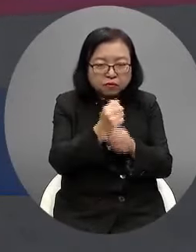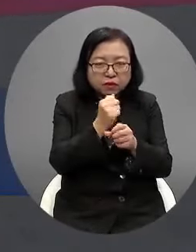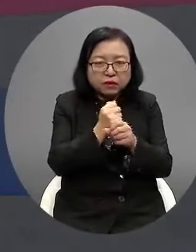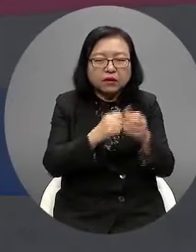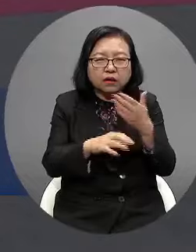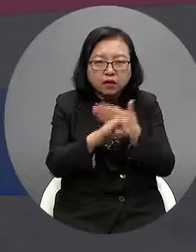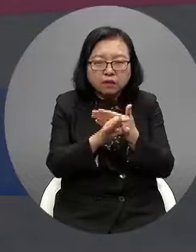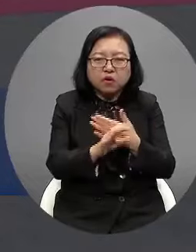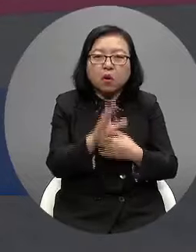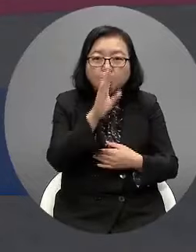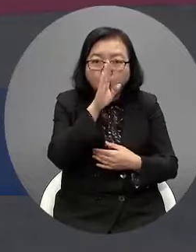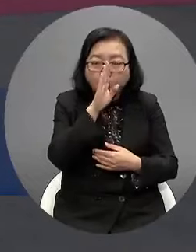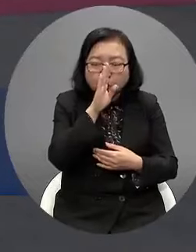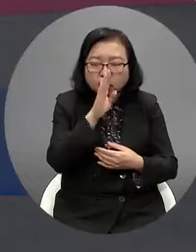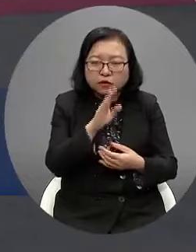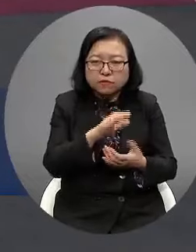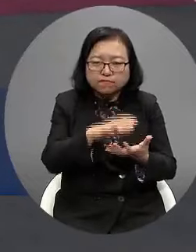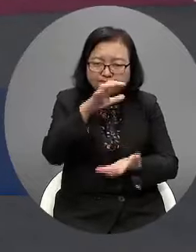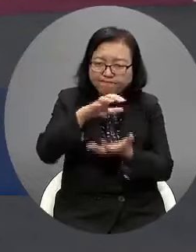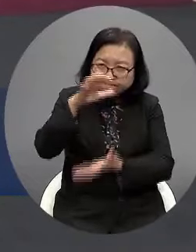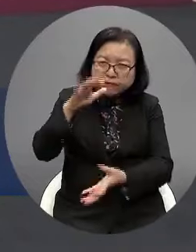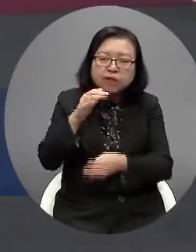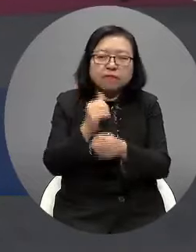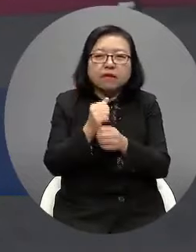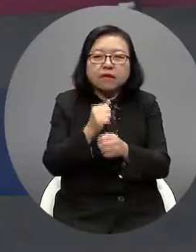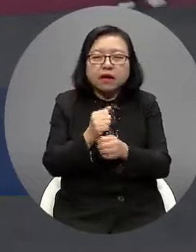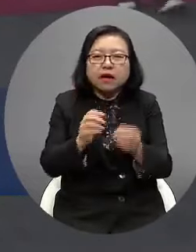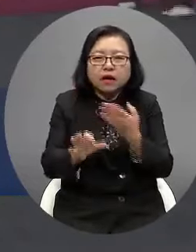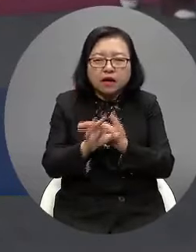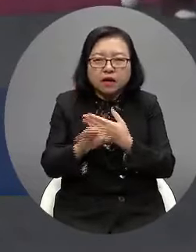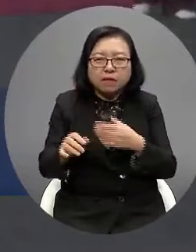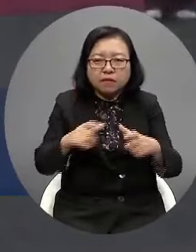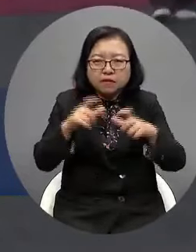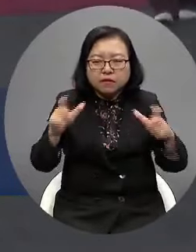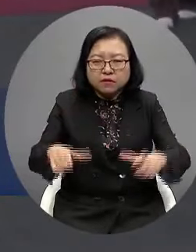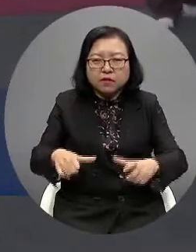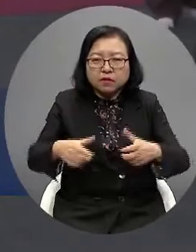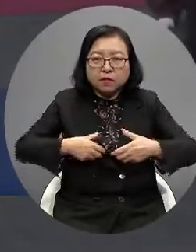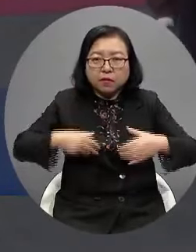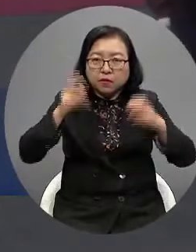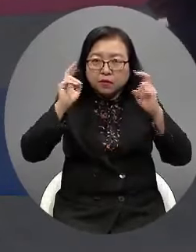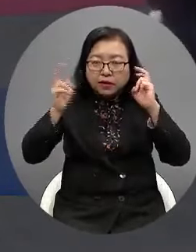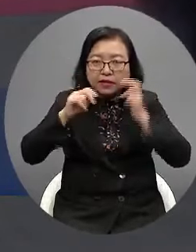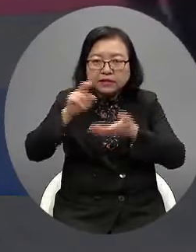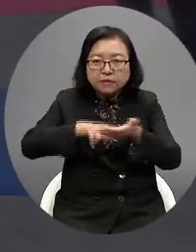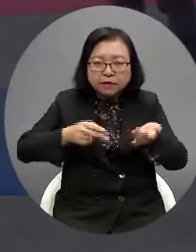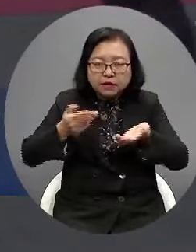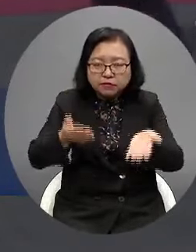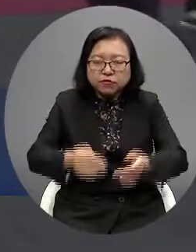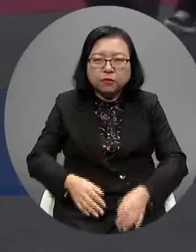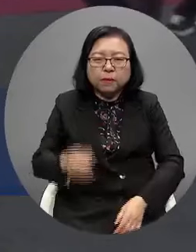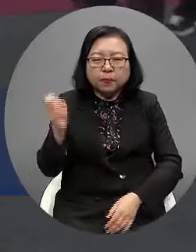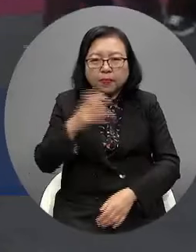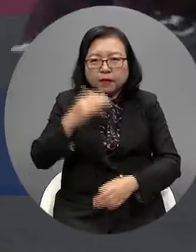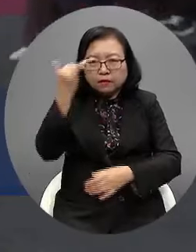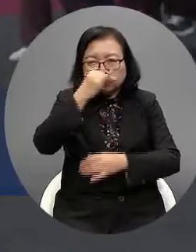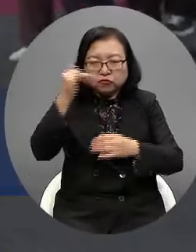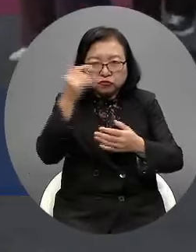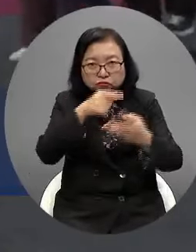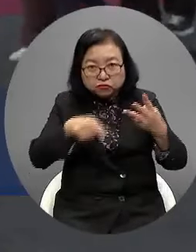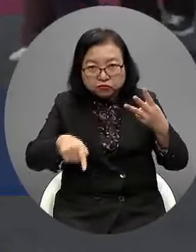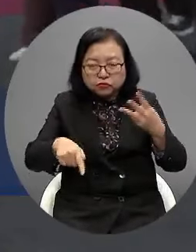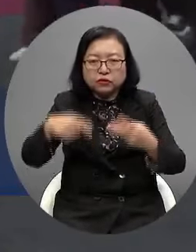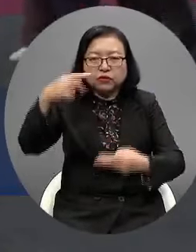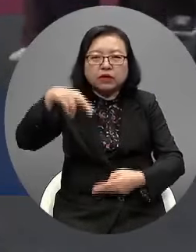생산해서 지역의 현대모비스나 필요한 기업에 납품을 하고 충주가 수소를 잘 사용하는